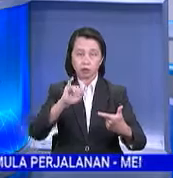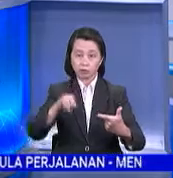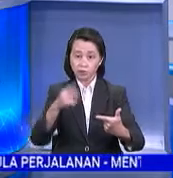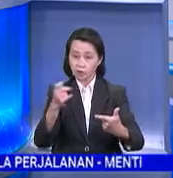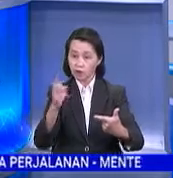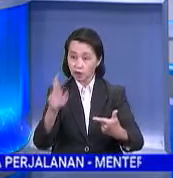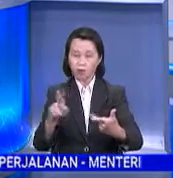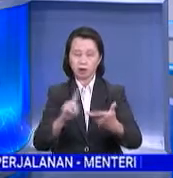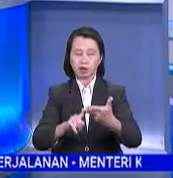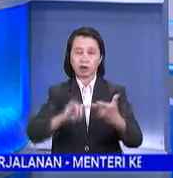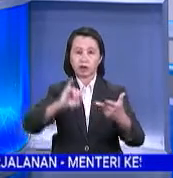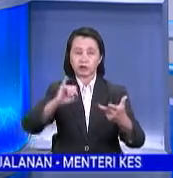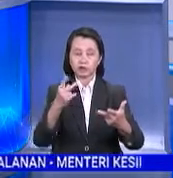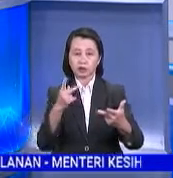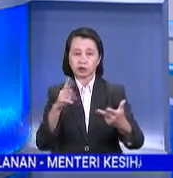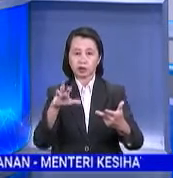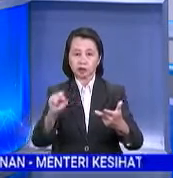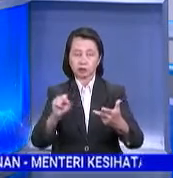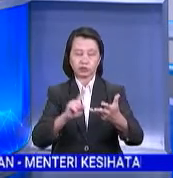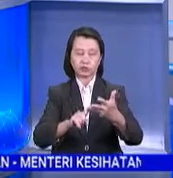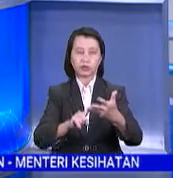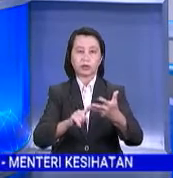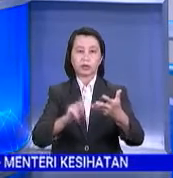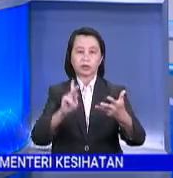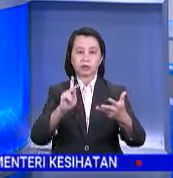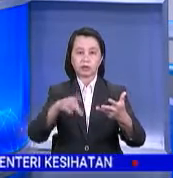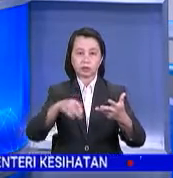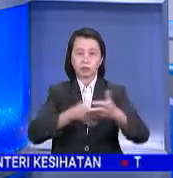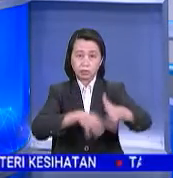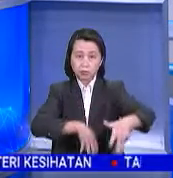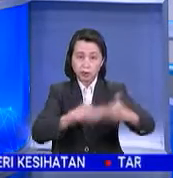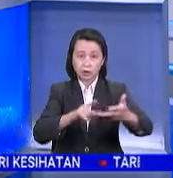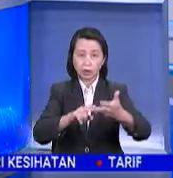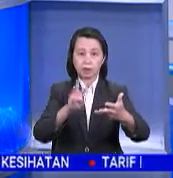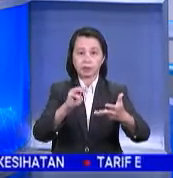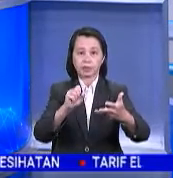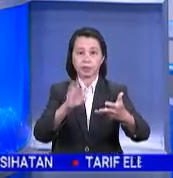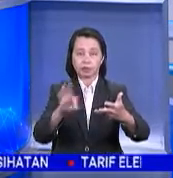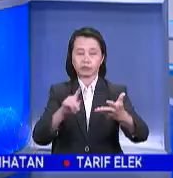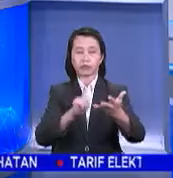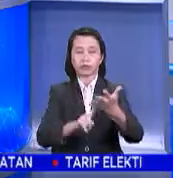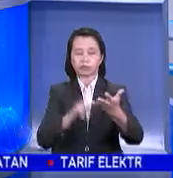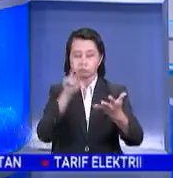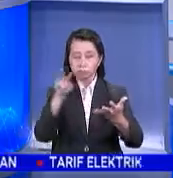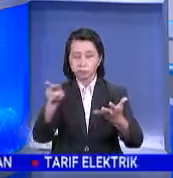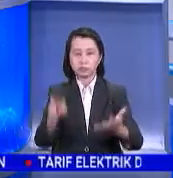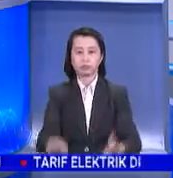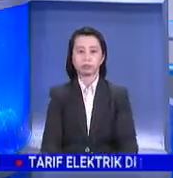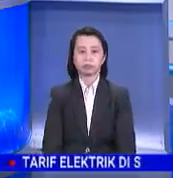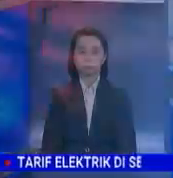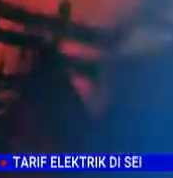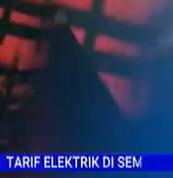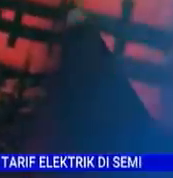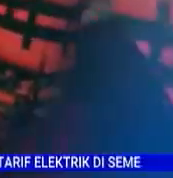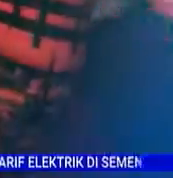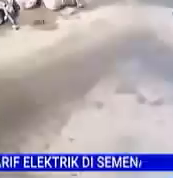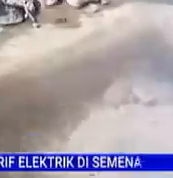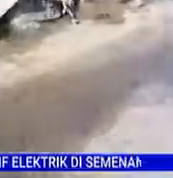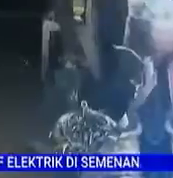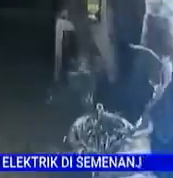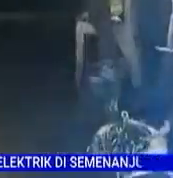Raya, Kementerian Belia dan Sukan serta Kementerian Pertanian dan Industri Makanan. Kita saksikan.